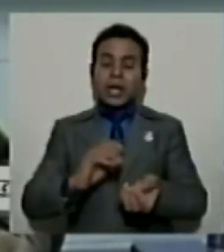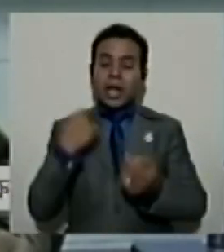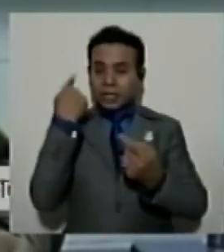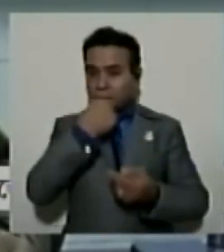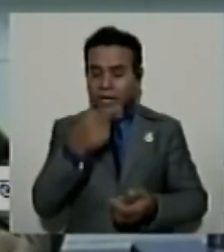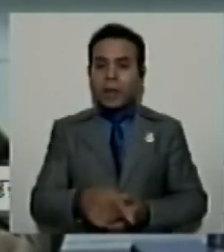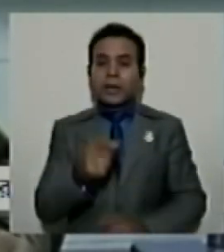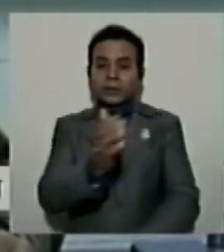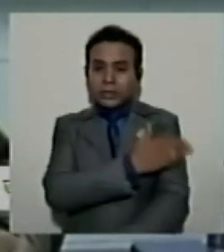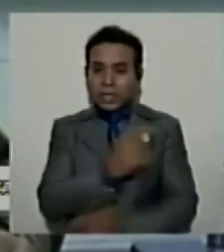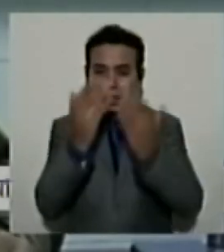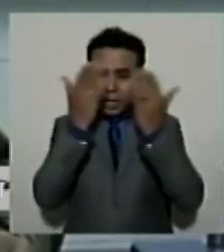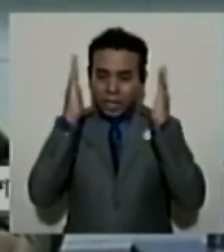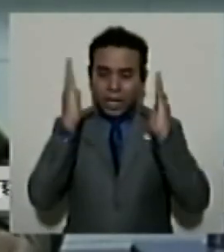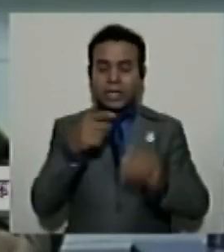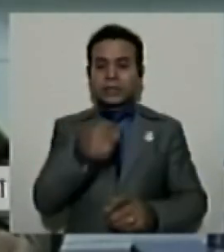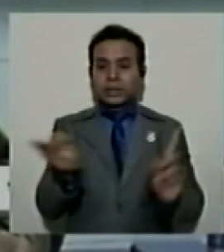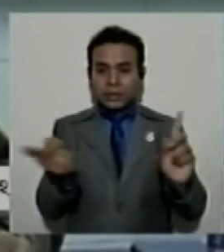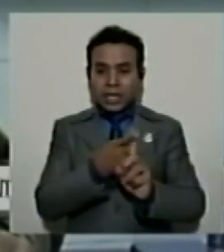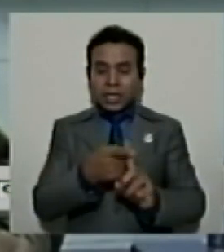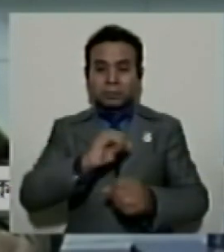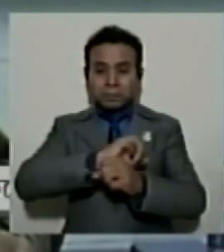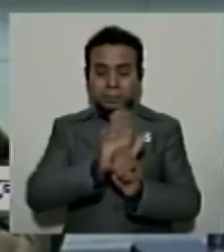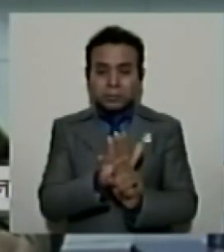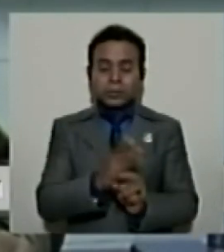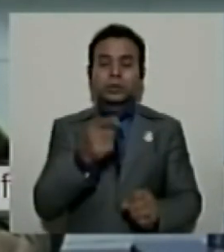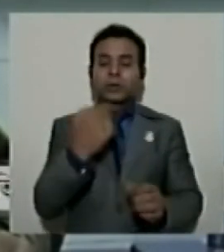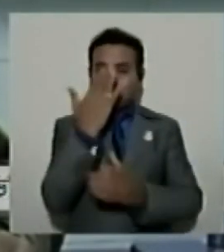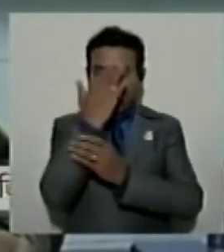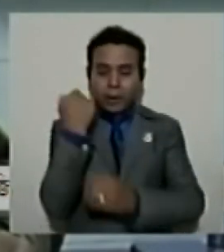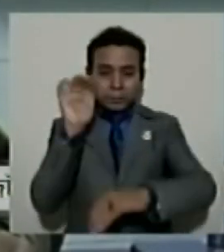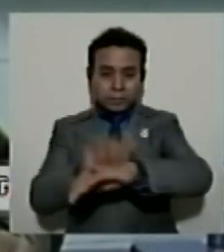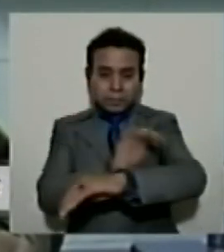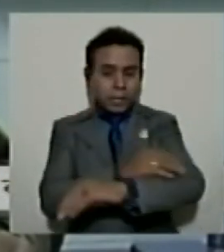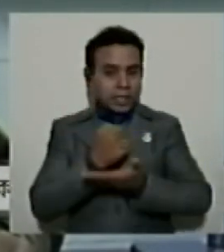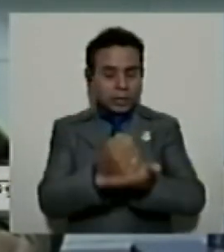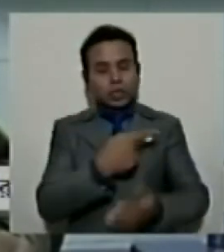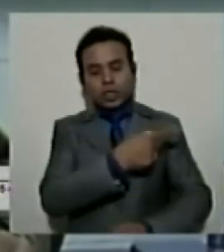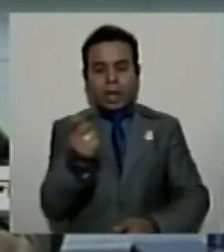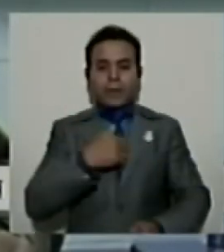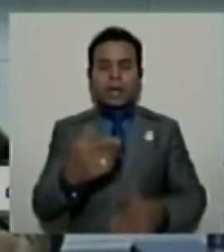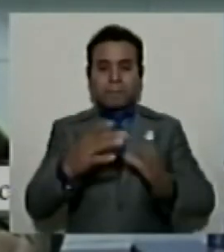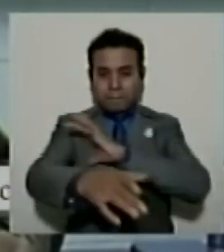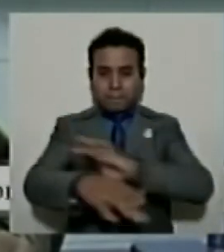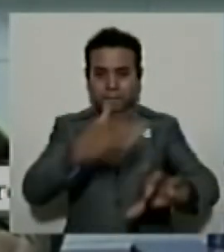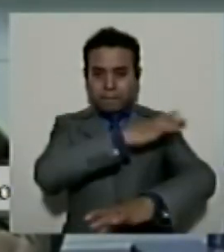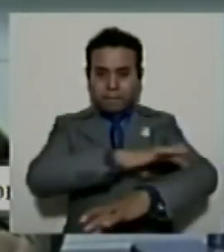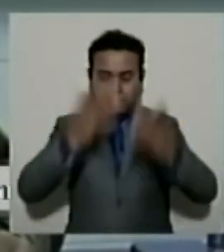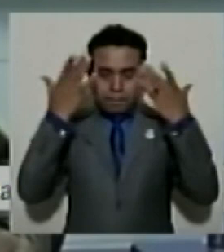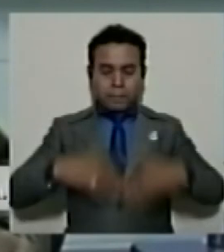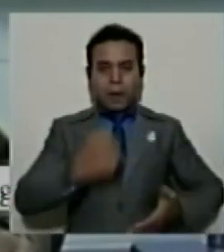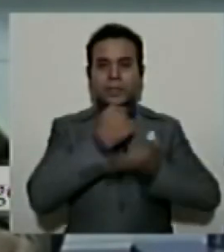প্রশাসনিক জনবলের জন্য আমরা পিপি মজুদ করছি। এছাড়াও আমরা পিপি আমরা সরবরাহ করছি দেশের